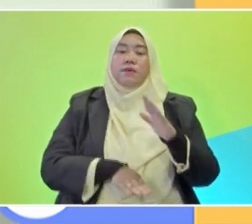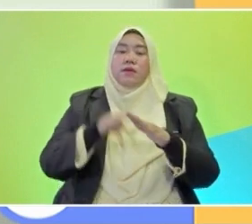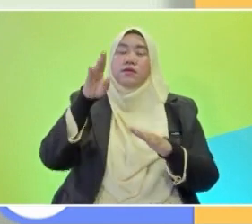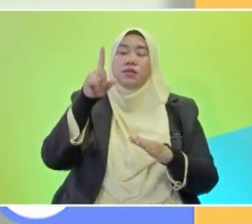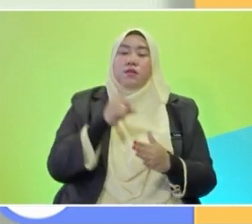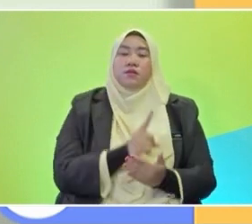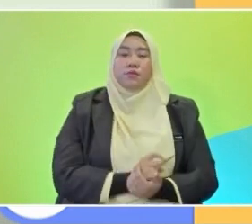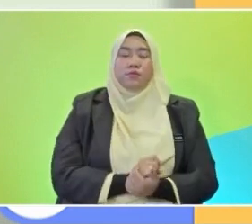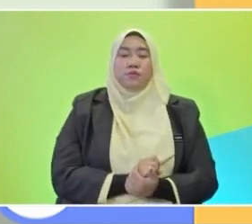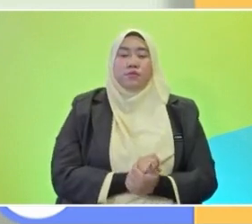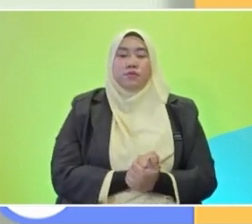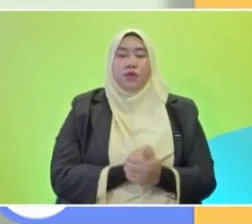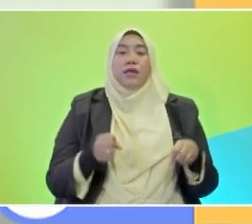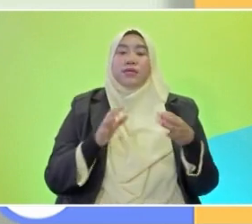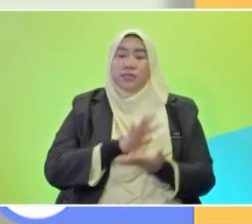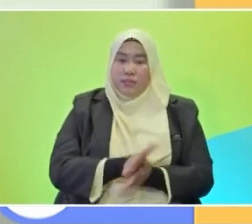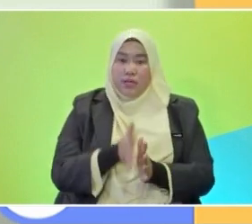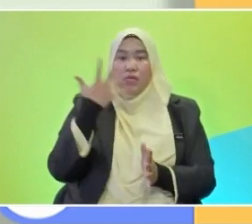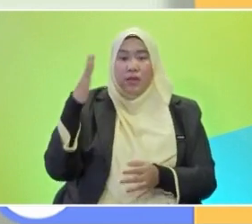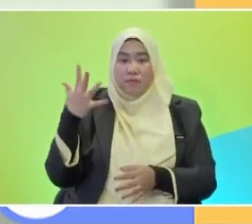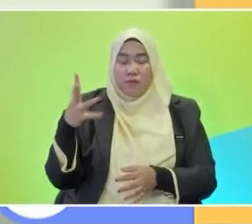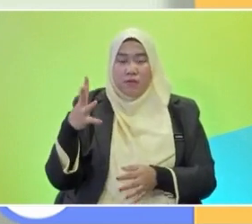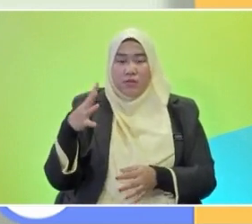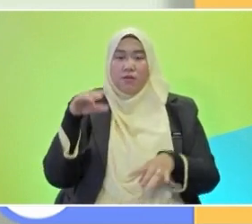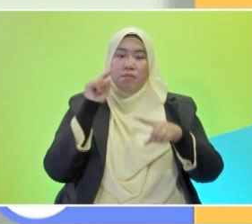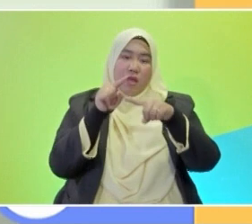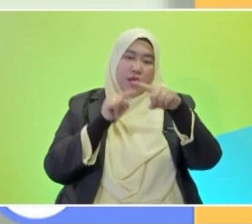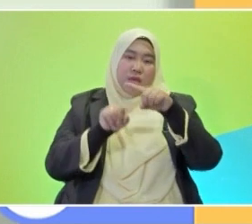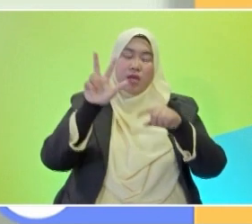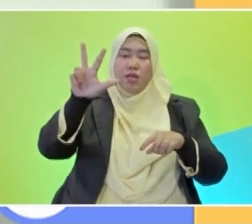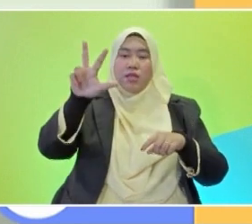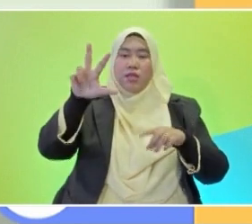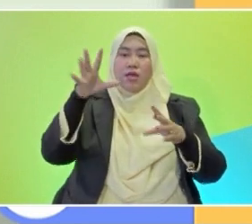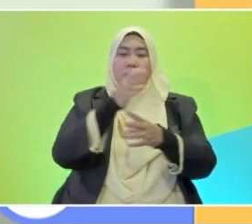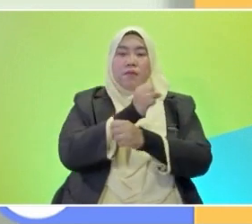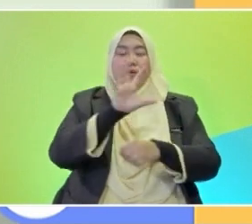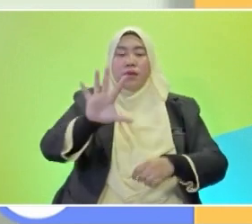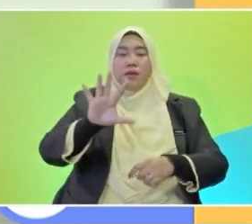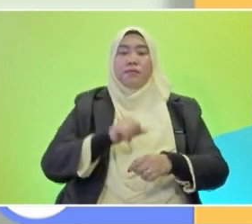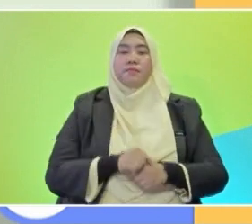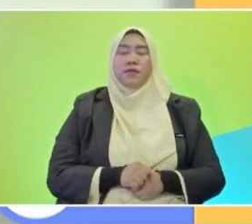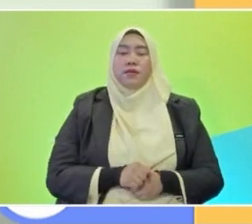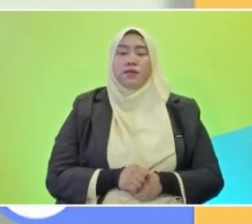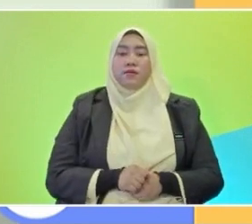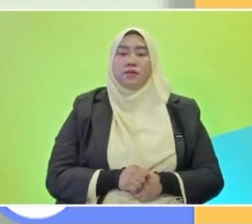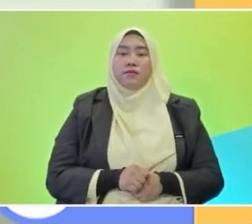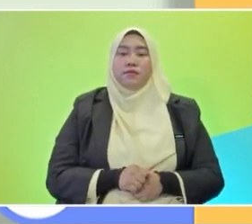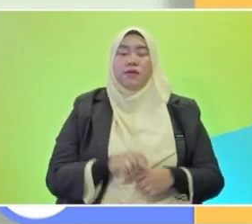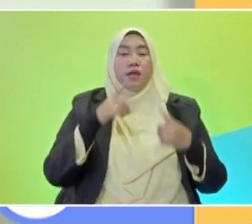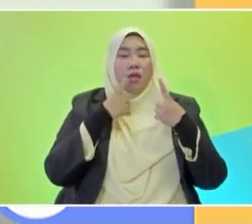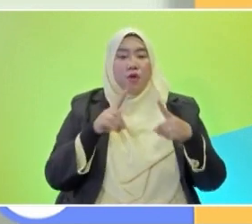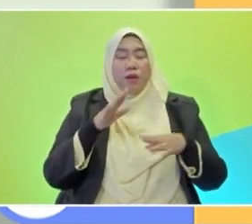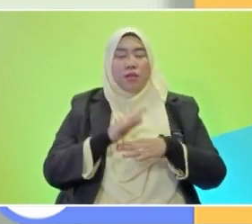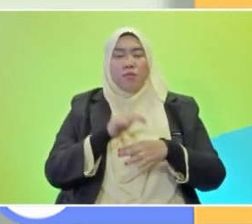letak sebelah lima jadi 15 bagi dengan 3 lagi dapat lima jawabannya ke atas bukan jawaban sebenarnya lagi